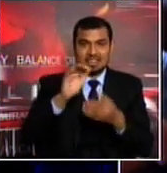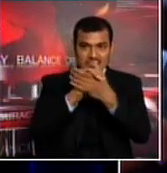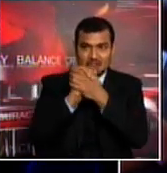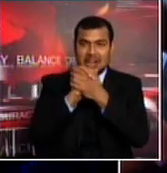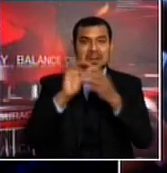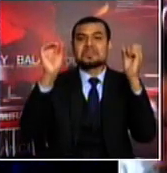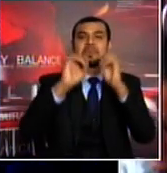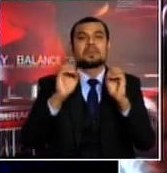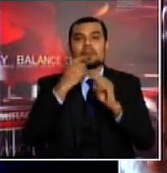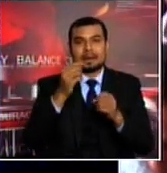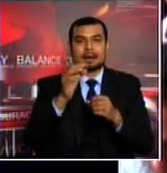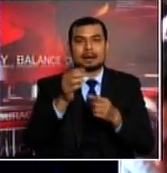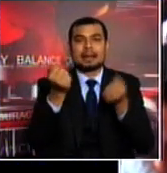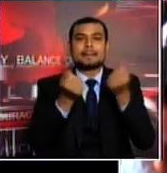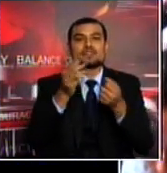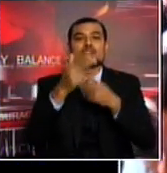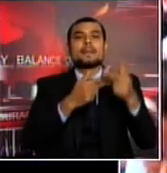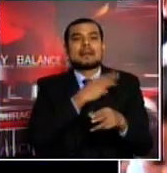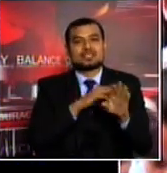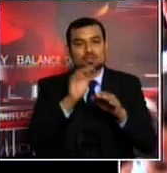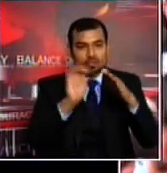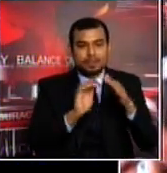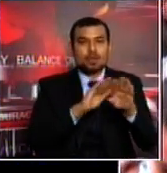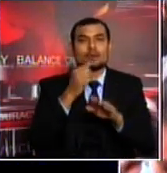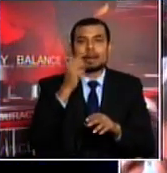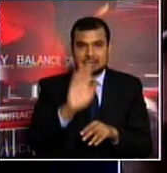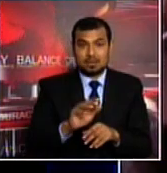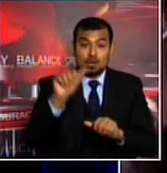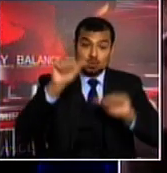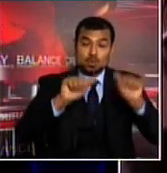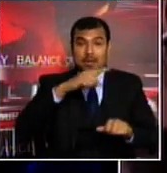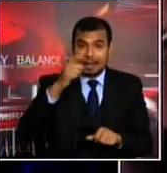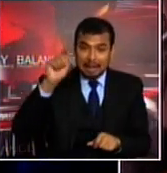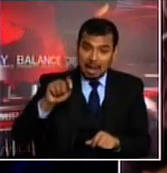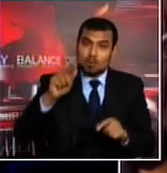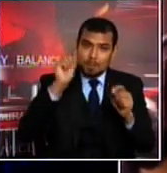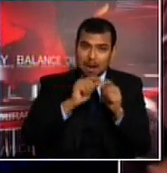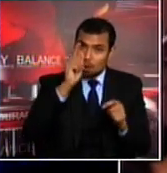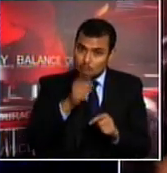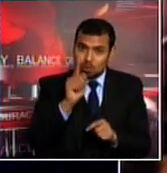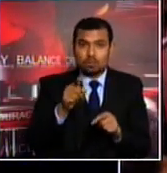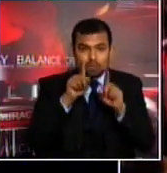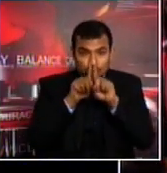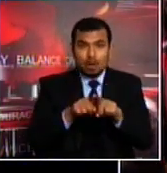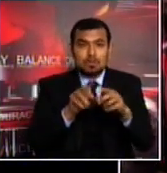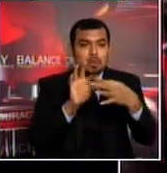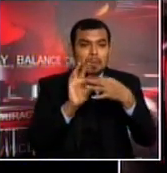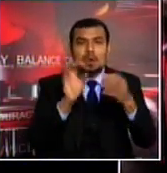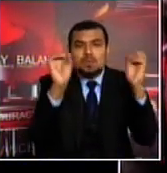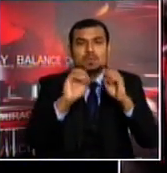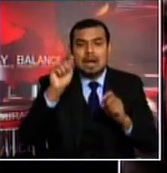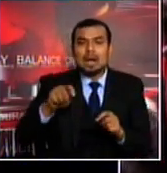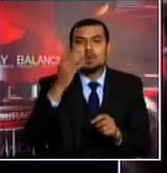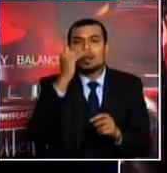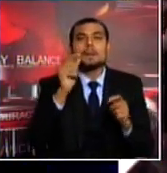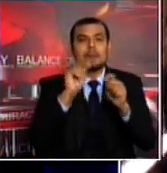नगरेको व्यवसायीहरूको आरोप छ। जसका लागि कानुन बनाएको हो त्यसैसँग समन्वय नगरी बनाएको कानुन